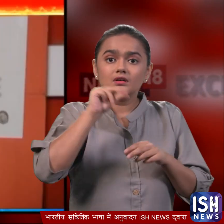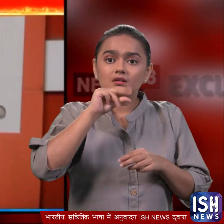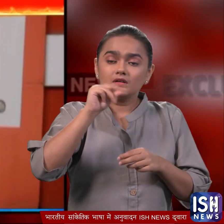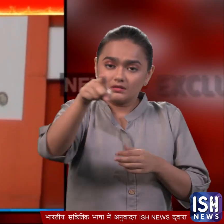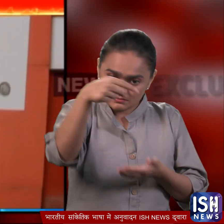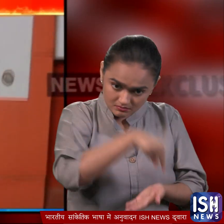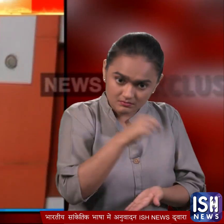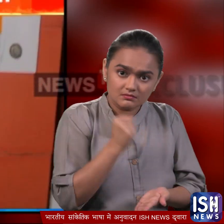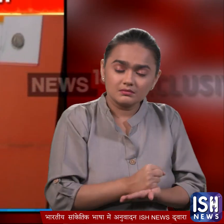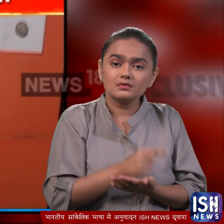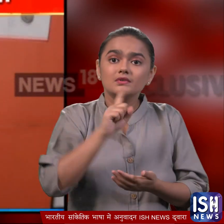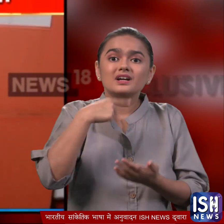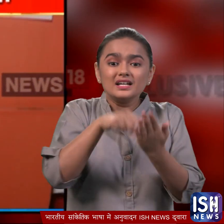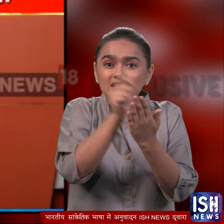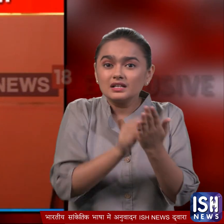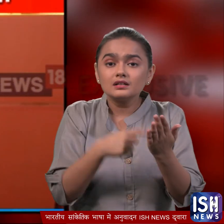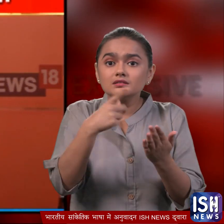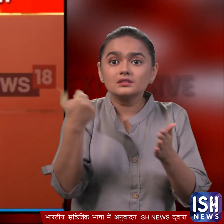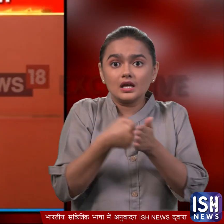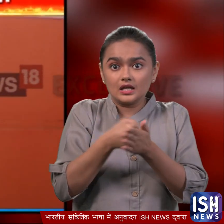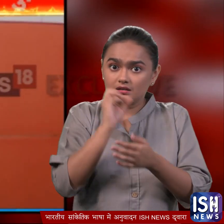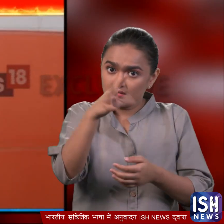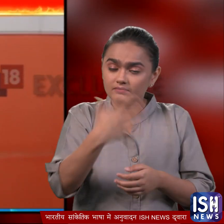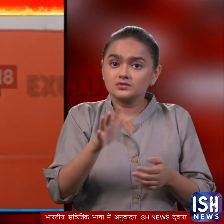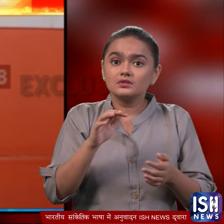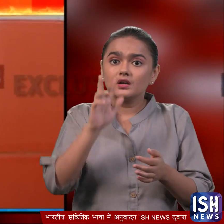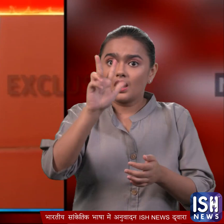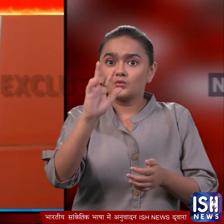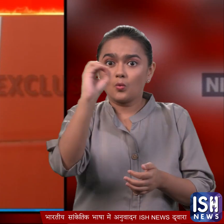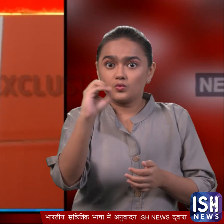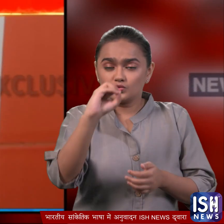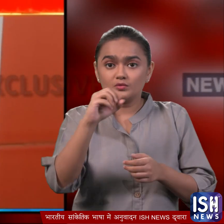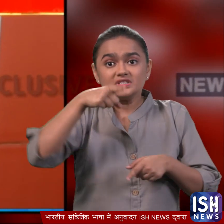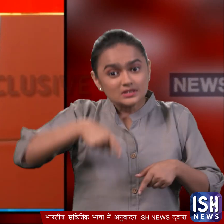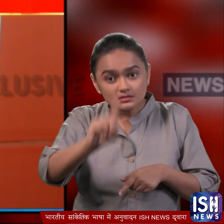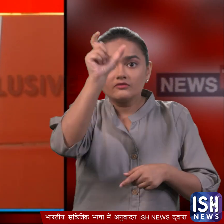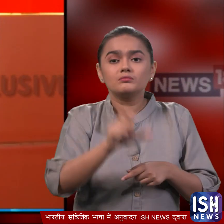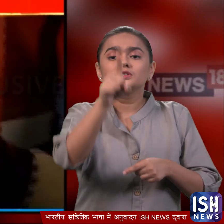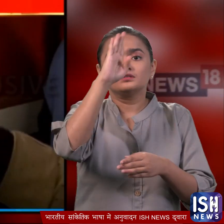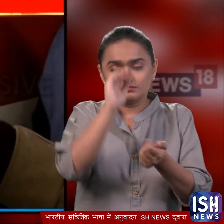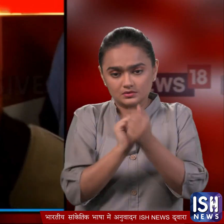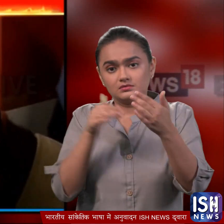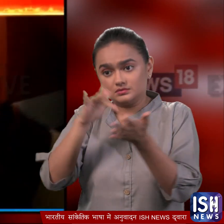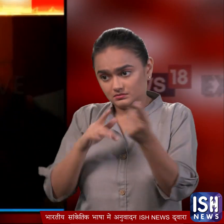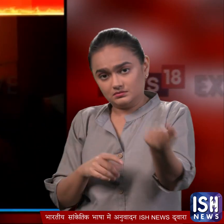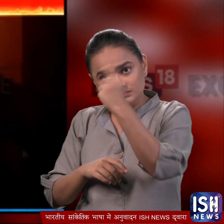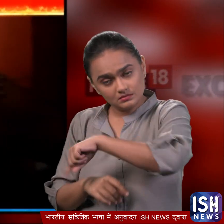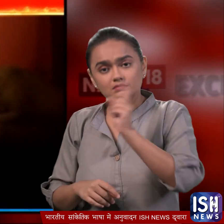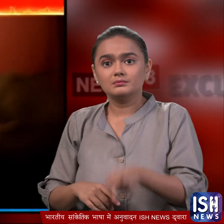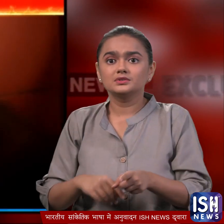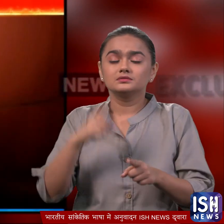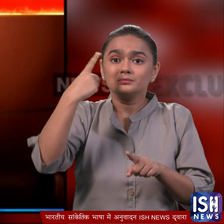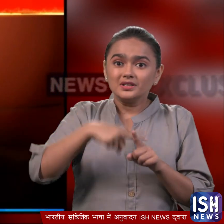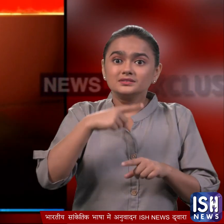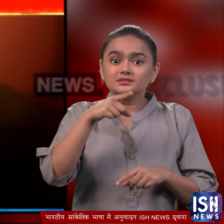दर्ज करवाएं। नोटिस में आशीष मिश्रा को हाजिर होने की तारीख भी दे दी गई और लिखा गया कि वो 8 अक्टूबर को खुद पुलिस लाइन्स पहुंचें और